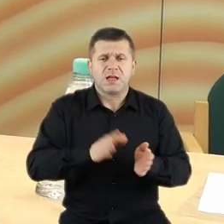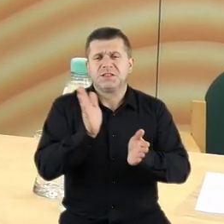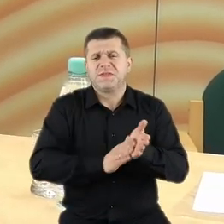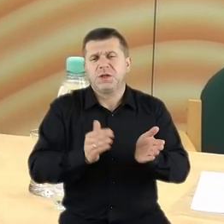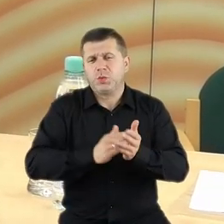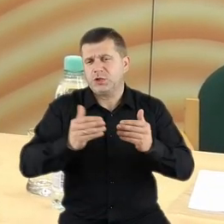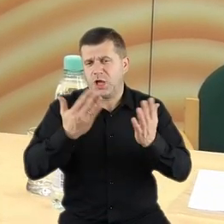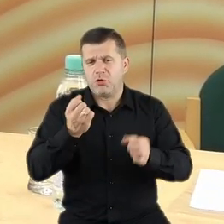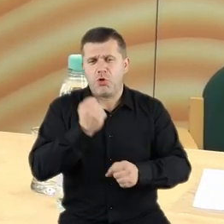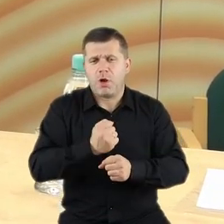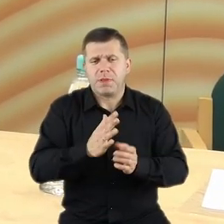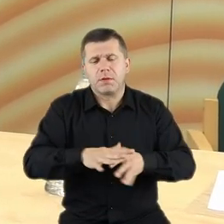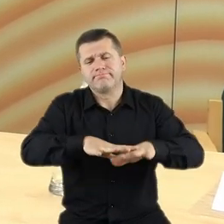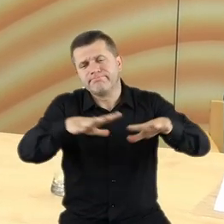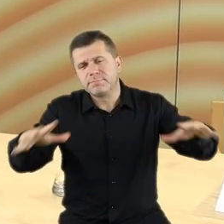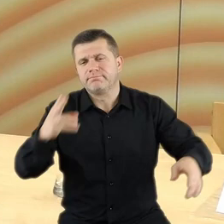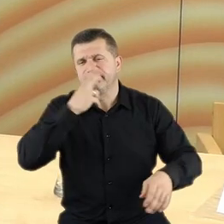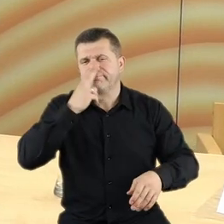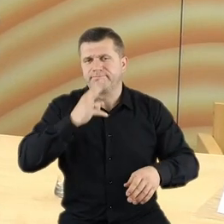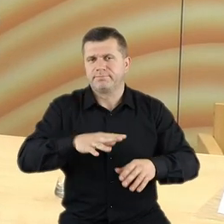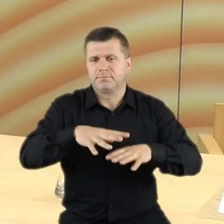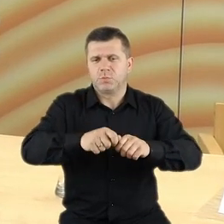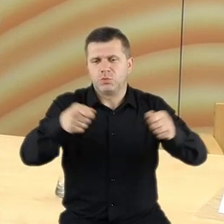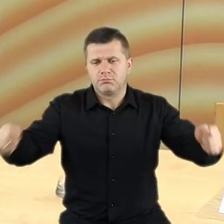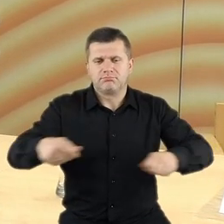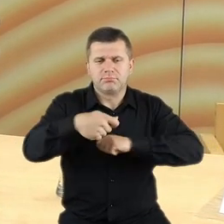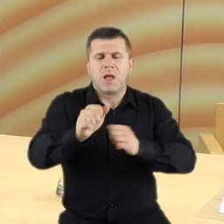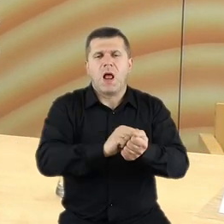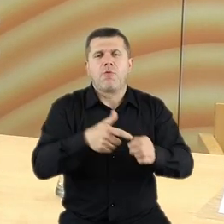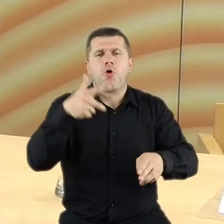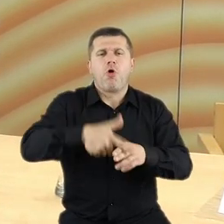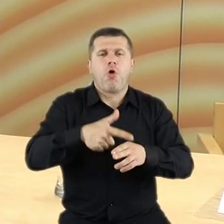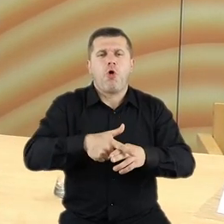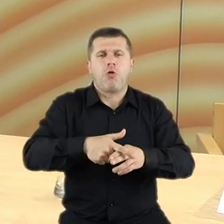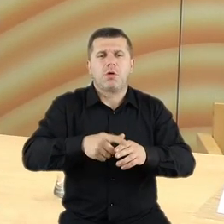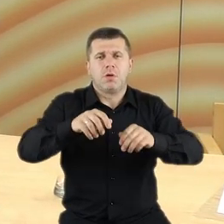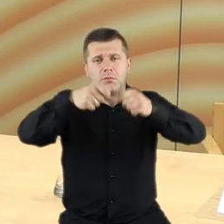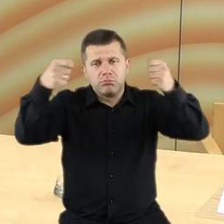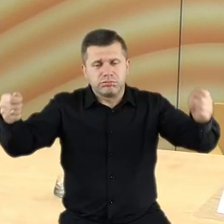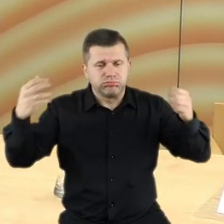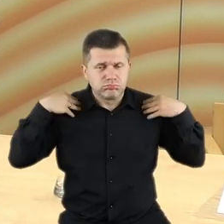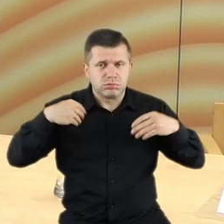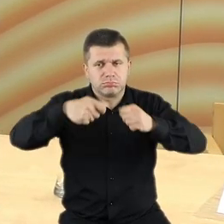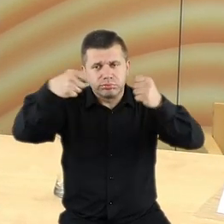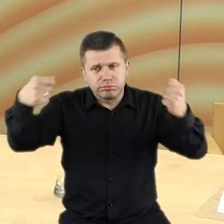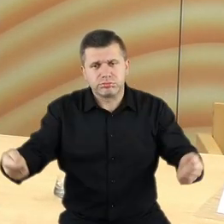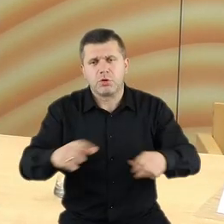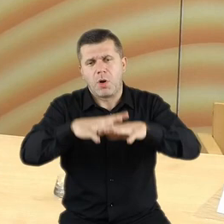żeby przykryć łóżko czy przykryć konia na przykład jak gdzieś tam koniem jechał